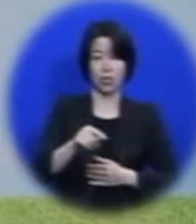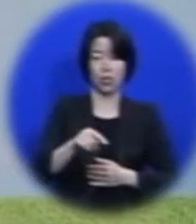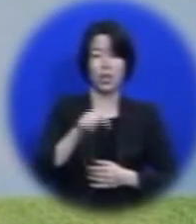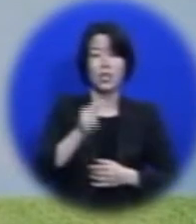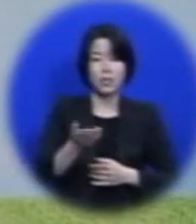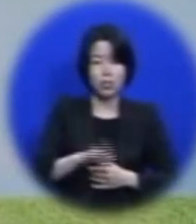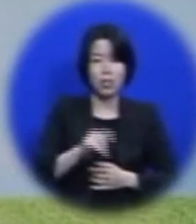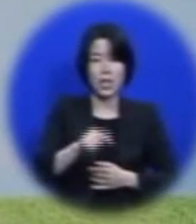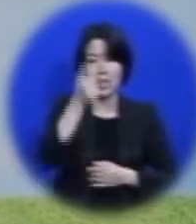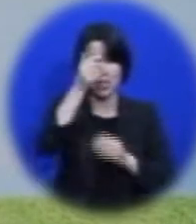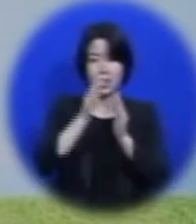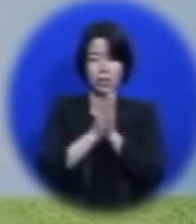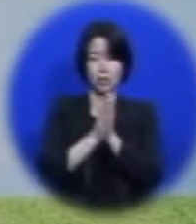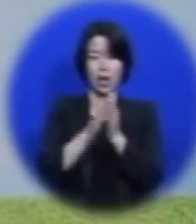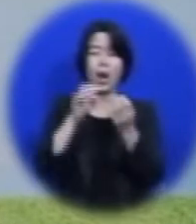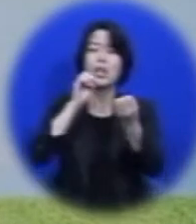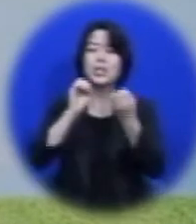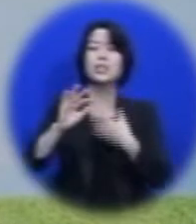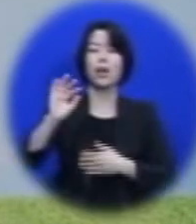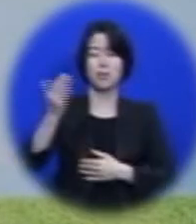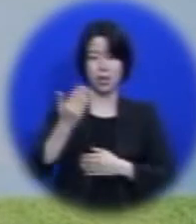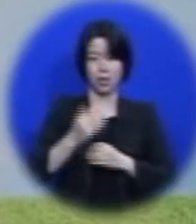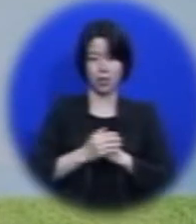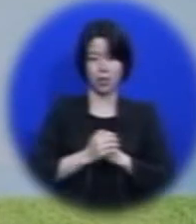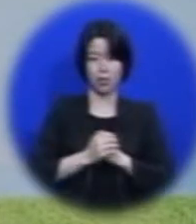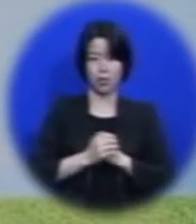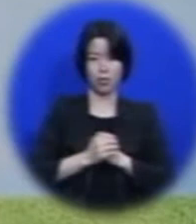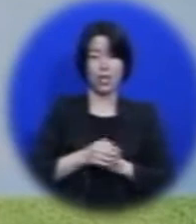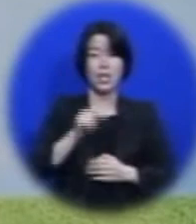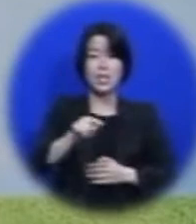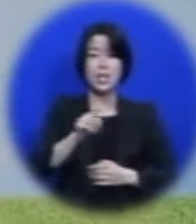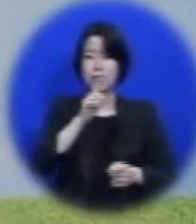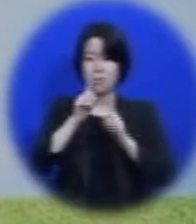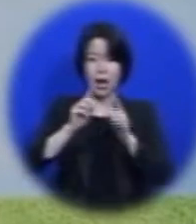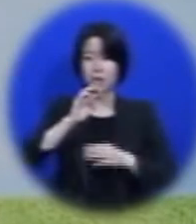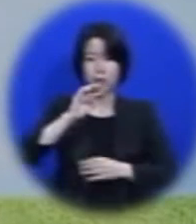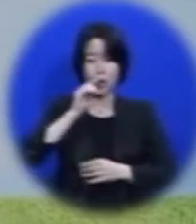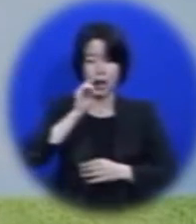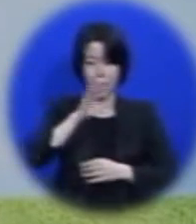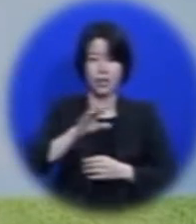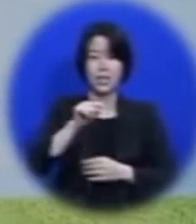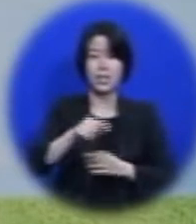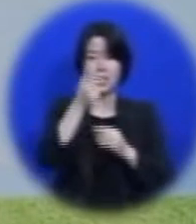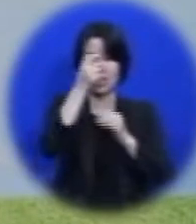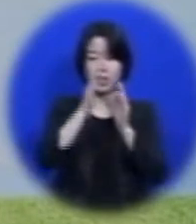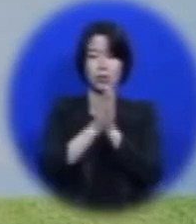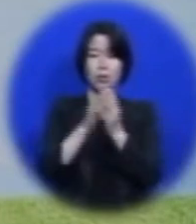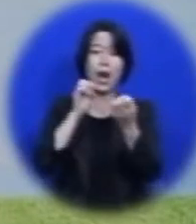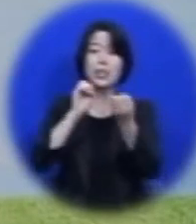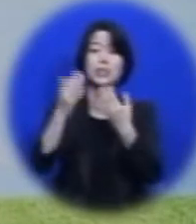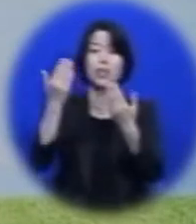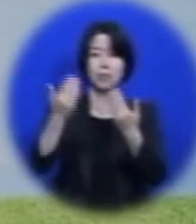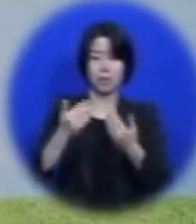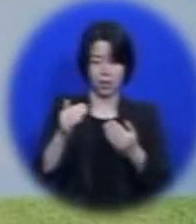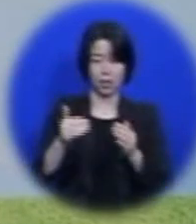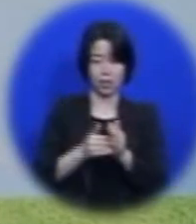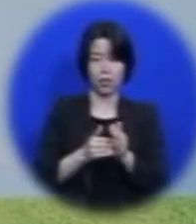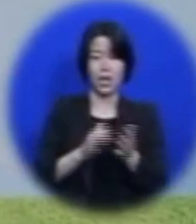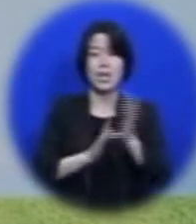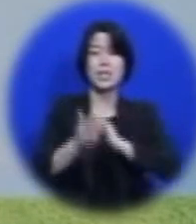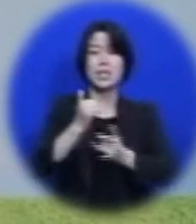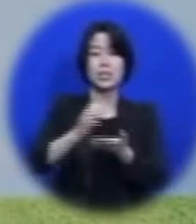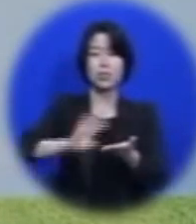이 기도가 응답이 됩니다. 이 말도 안 되는 것 같은 이 기도가 응답이 된다니까. 예수